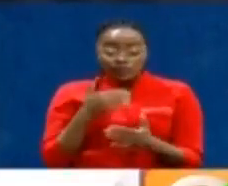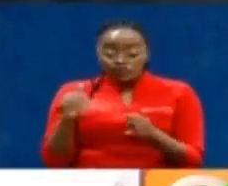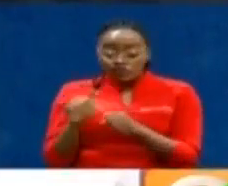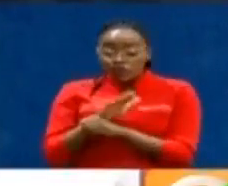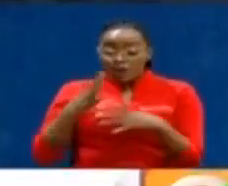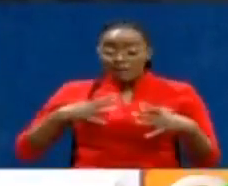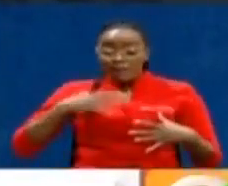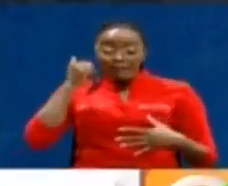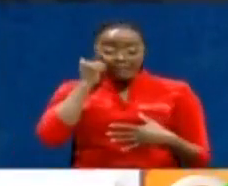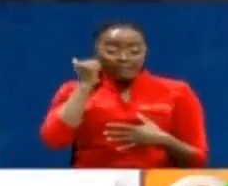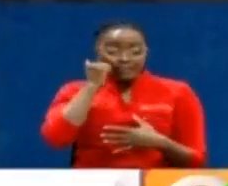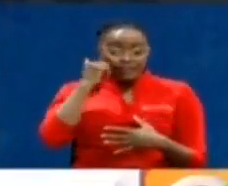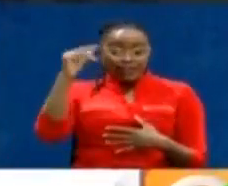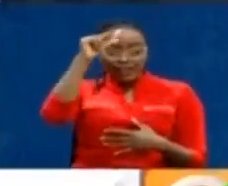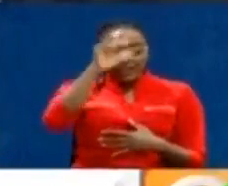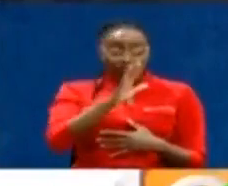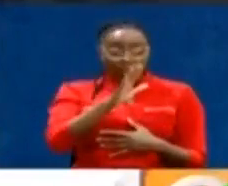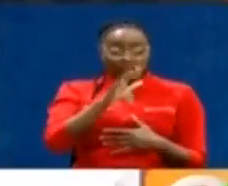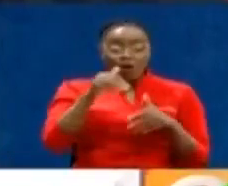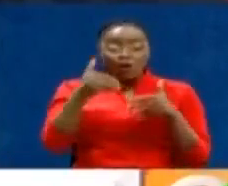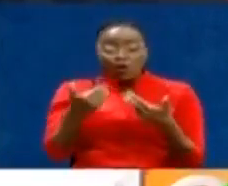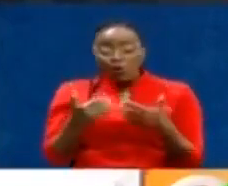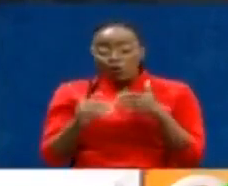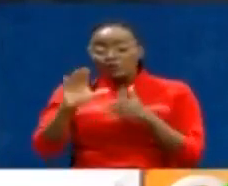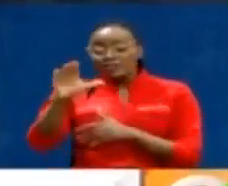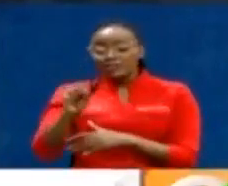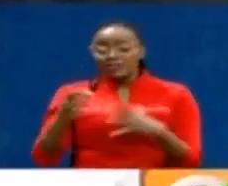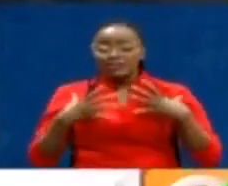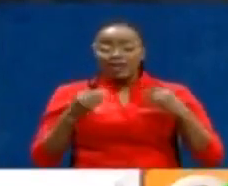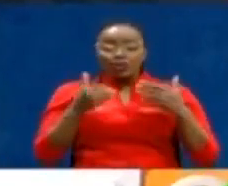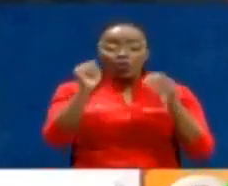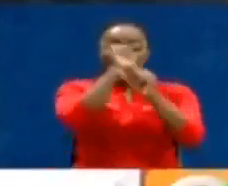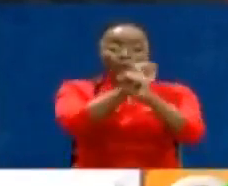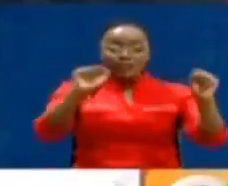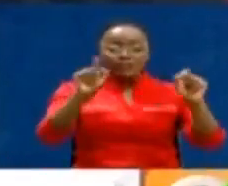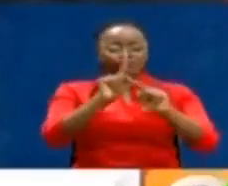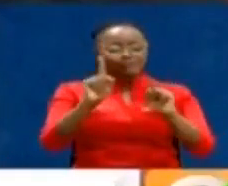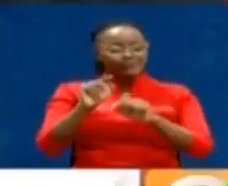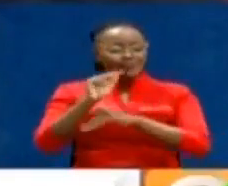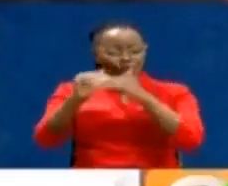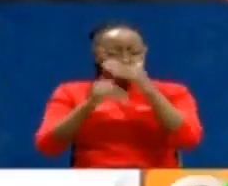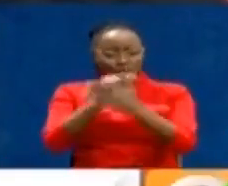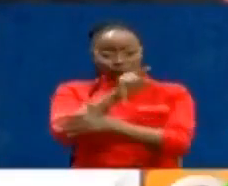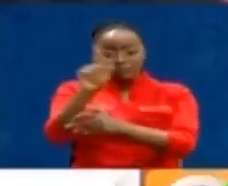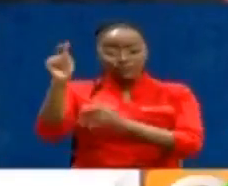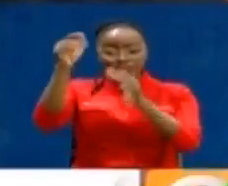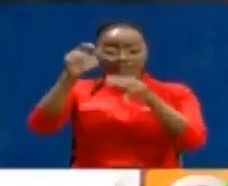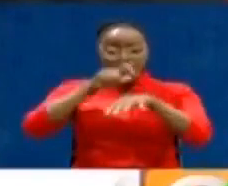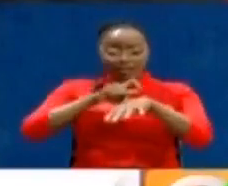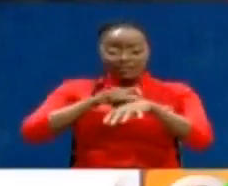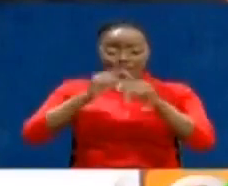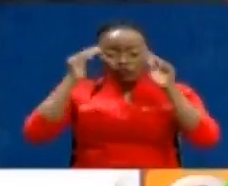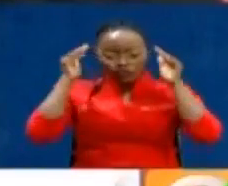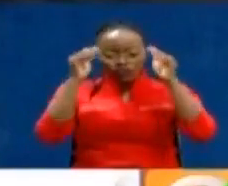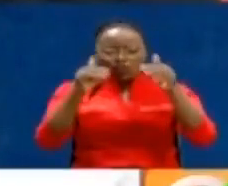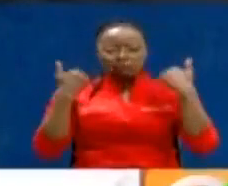hii, si gavana, si waziri wa afya, si rais, ni sisi sote kama Wakenya, tukiaminisha